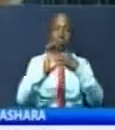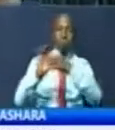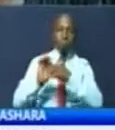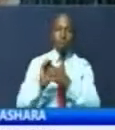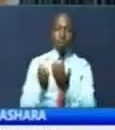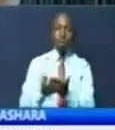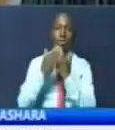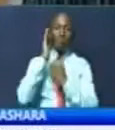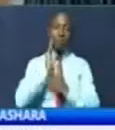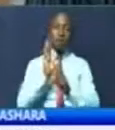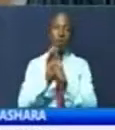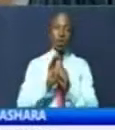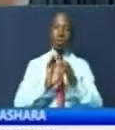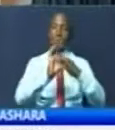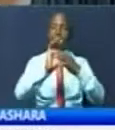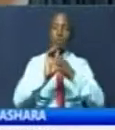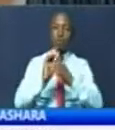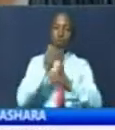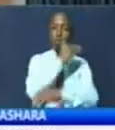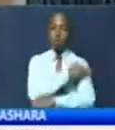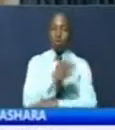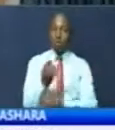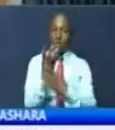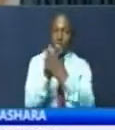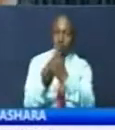vijana wengi kushiriki katika huduma za fedha jumuishi.